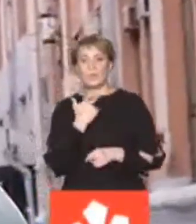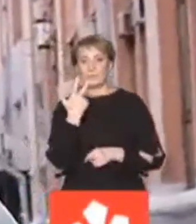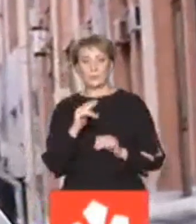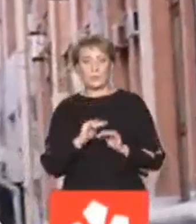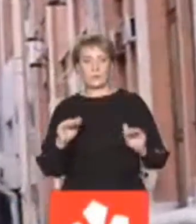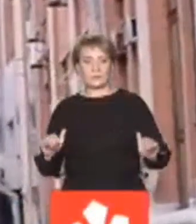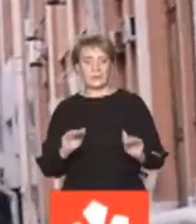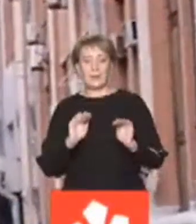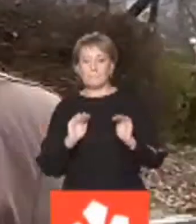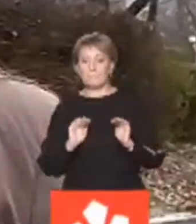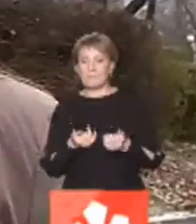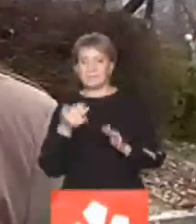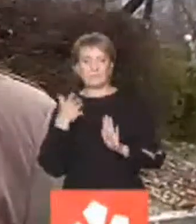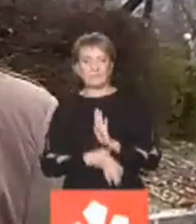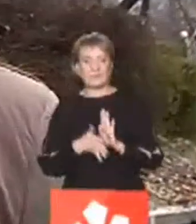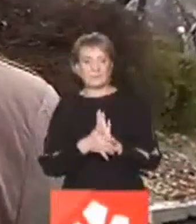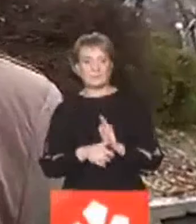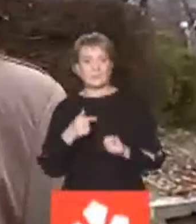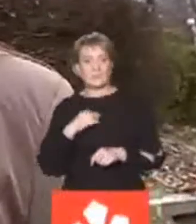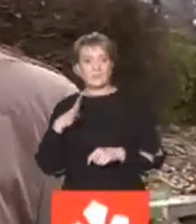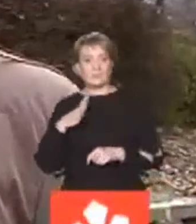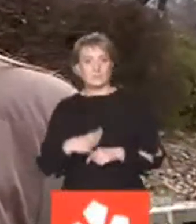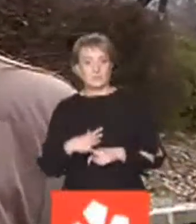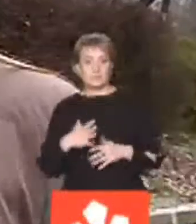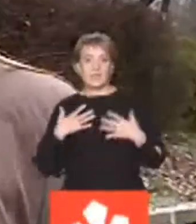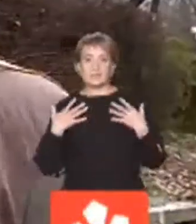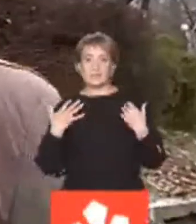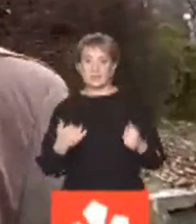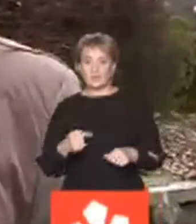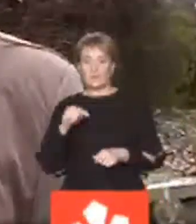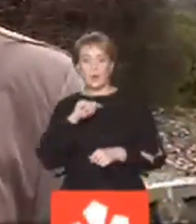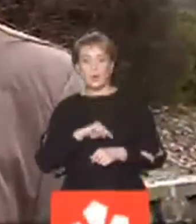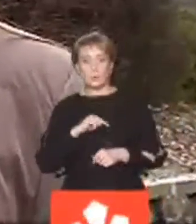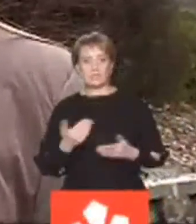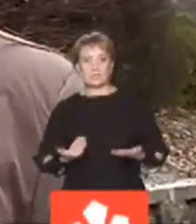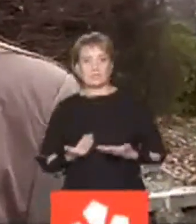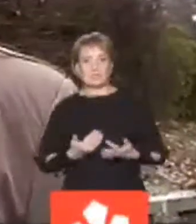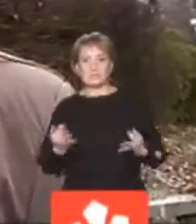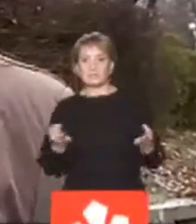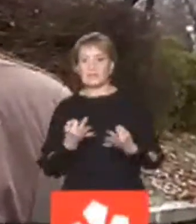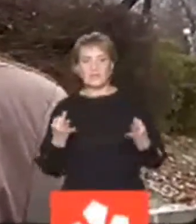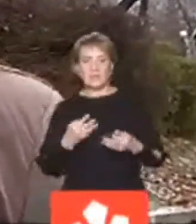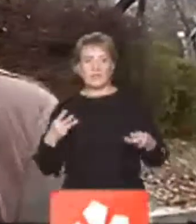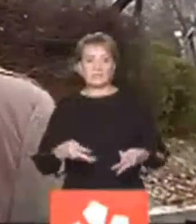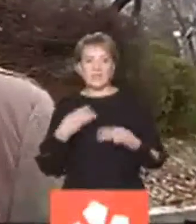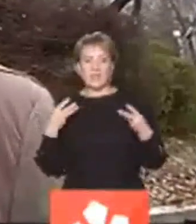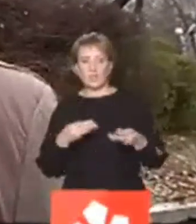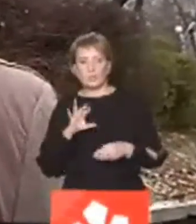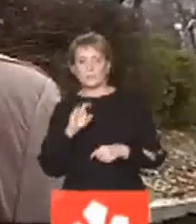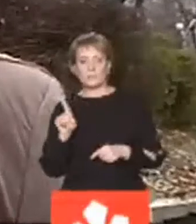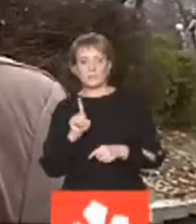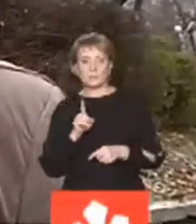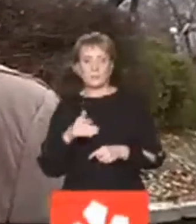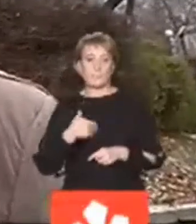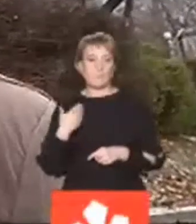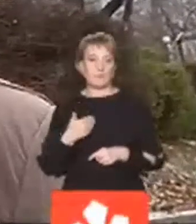дітей, мінімум витрат. Я приверженець здорового образу житті, тому ніяких салатів олів'є. Мені ж що-небудь